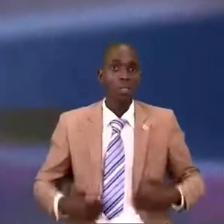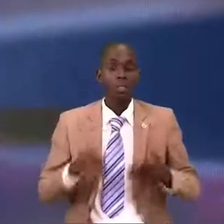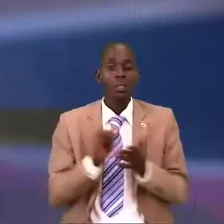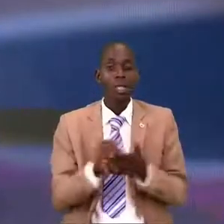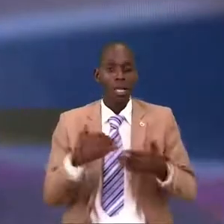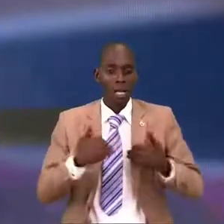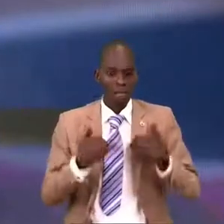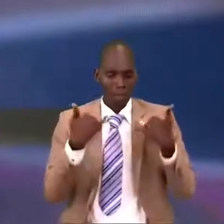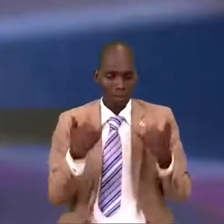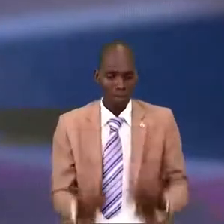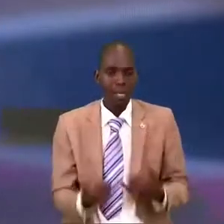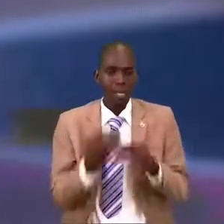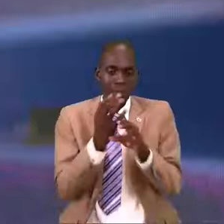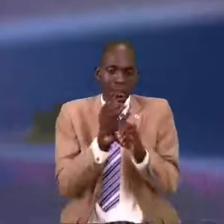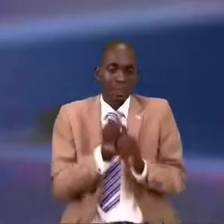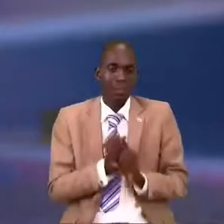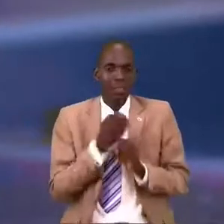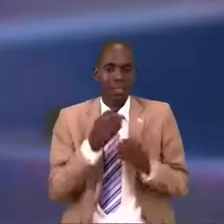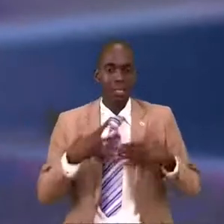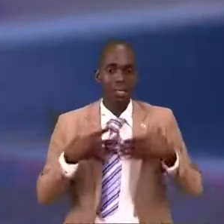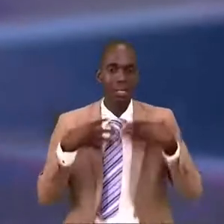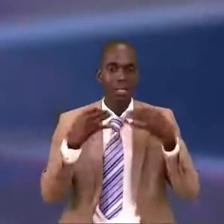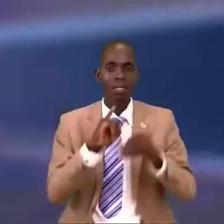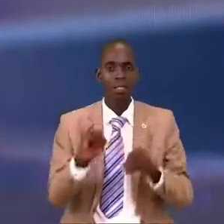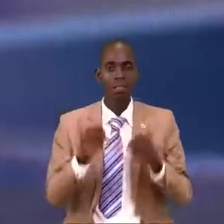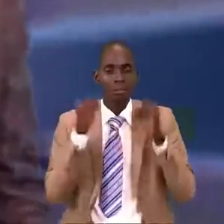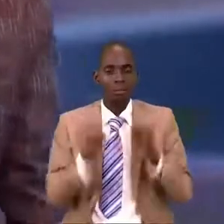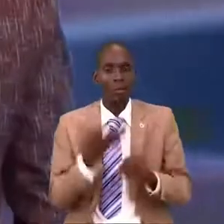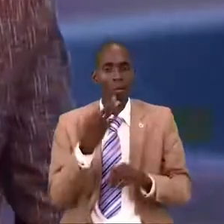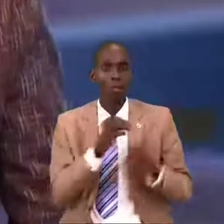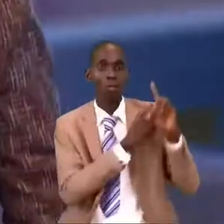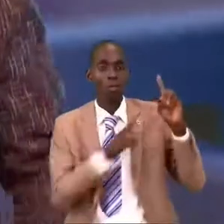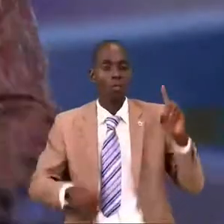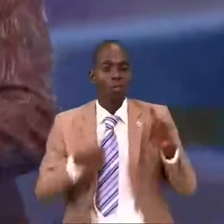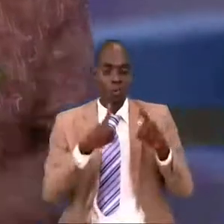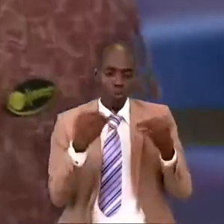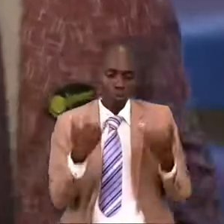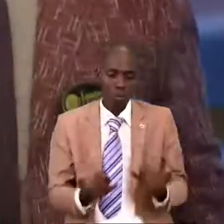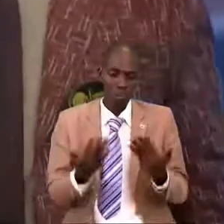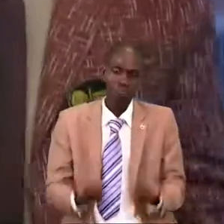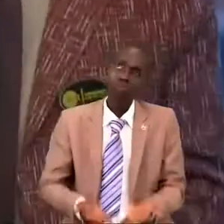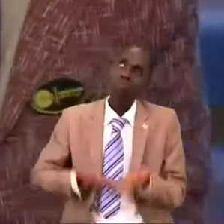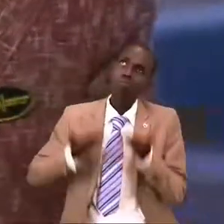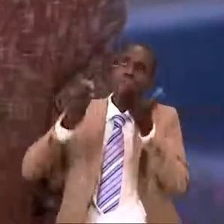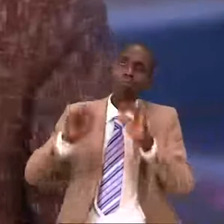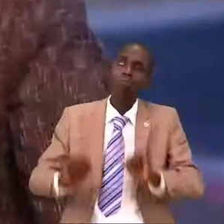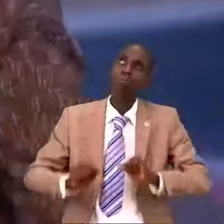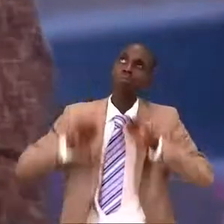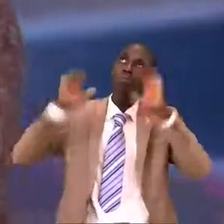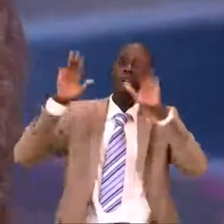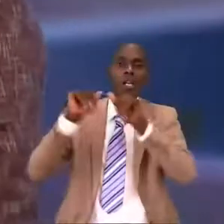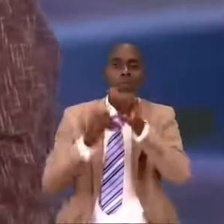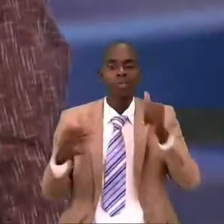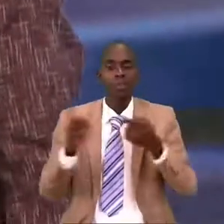dois offrir cela au Seigneur comme un sacrifice vivant, saint, sans